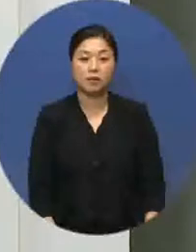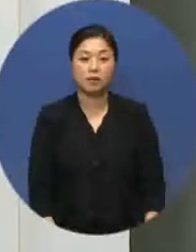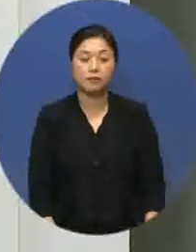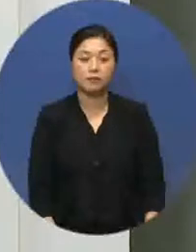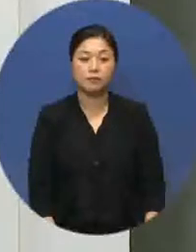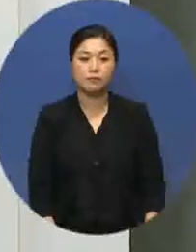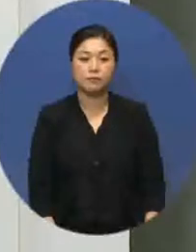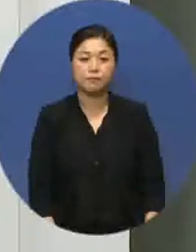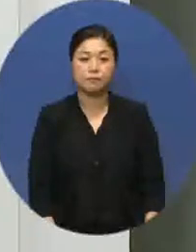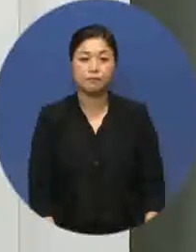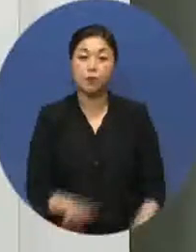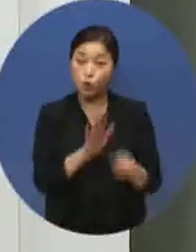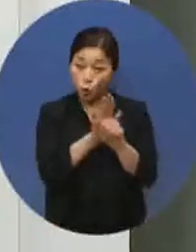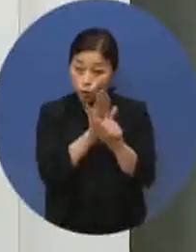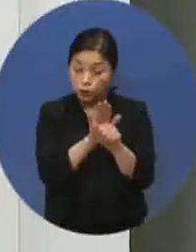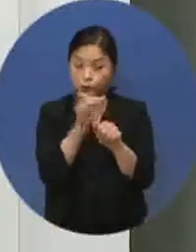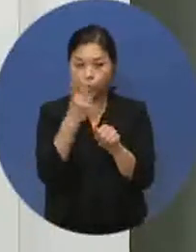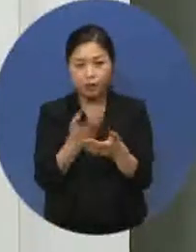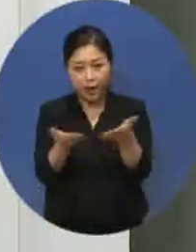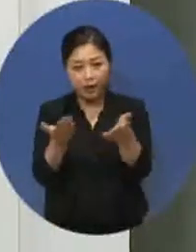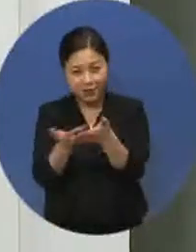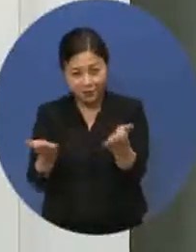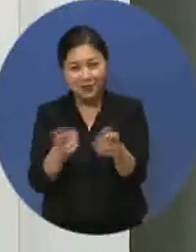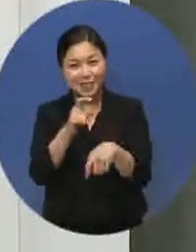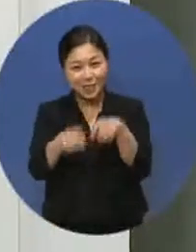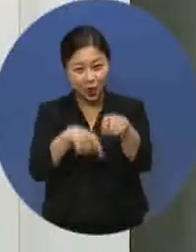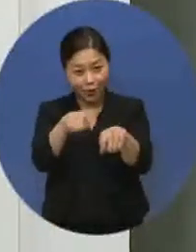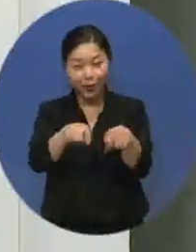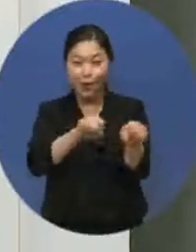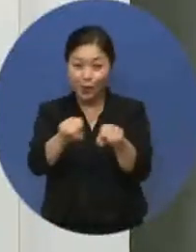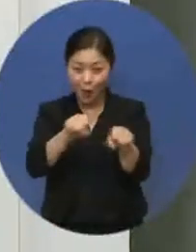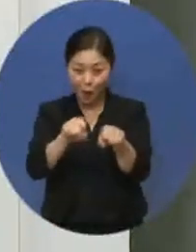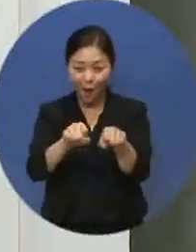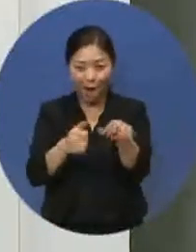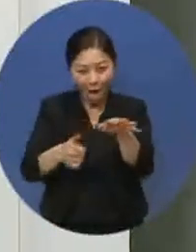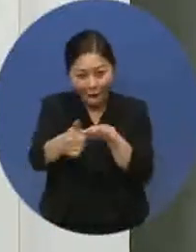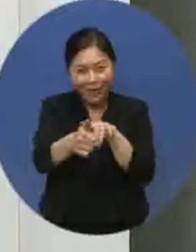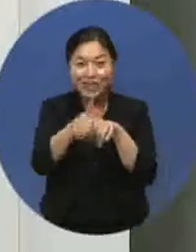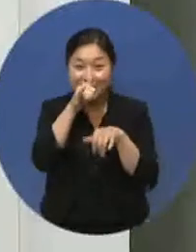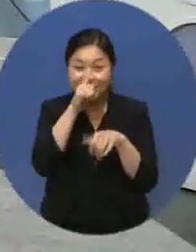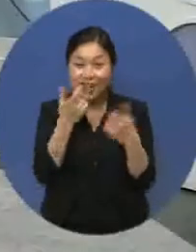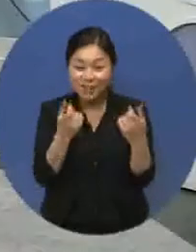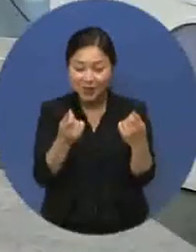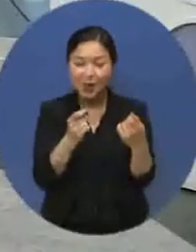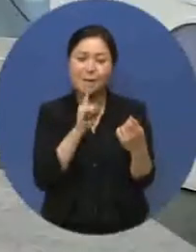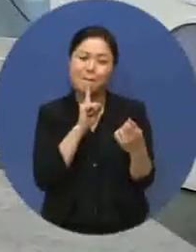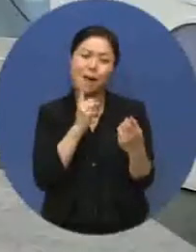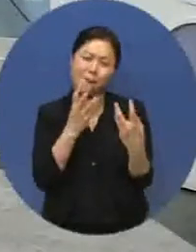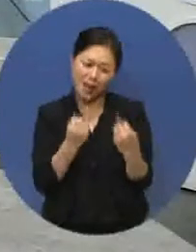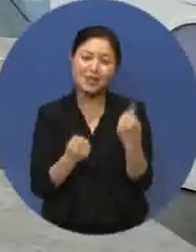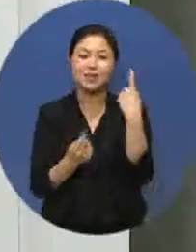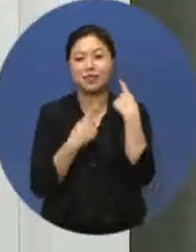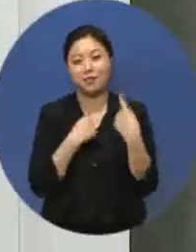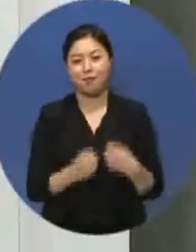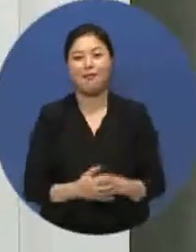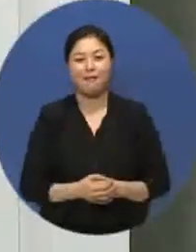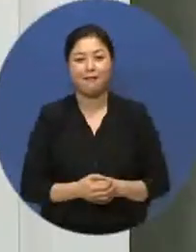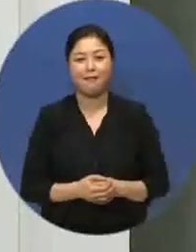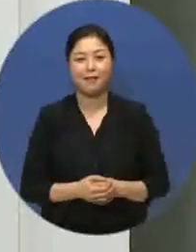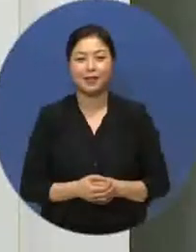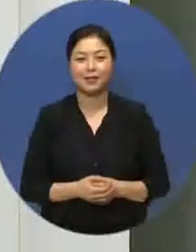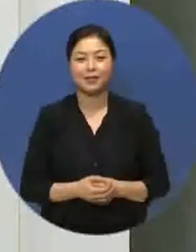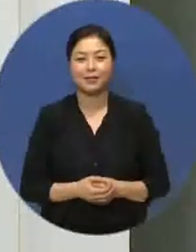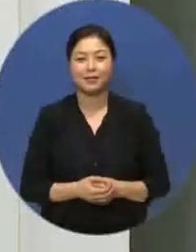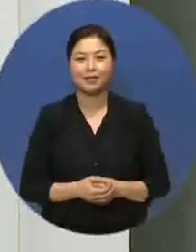소위 말하자면 도움과 나눔의 실천 운동에 앞장서고 계시다 이런 얘기를 많이 들었어요.